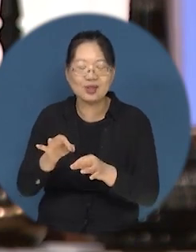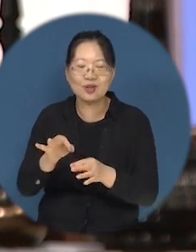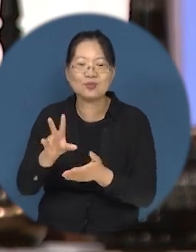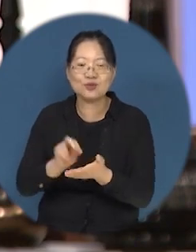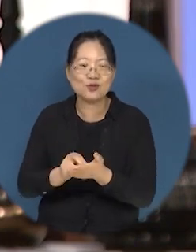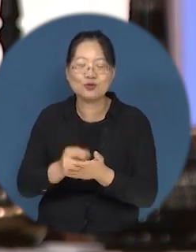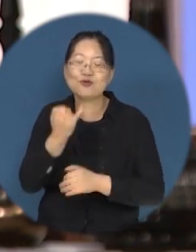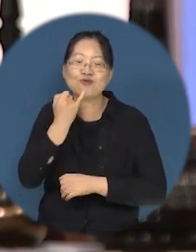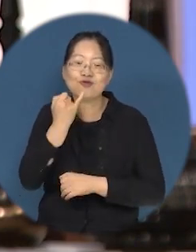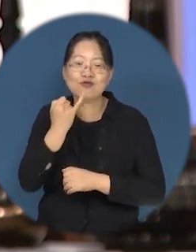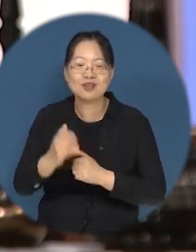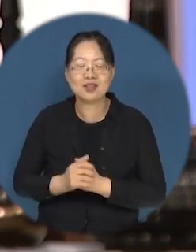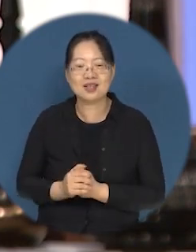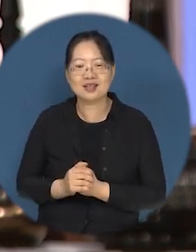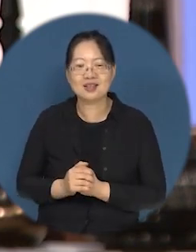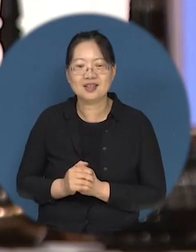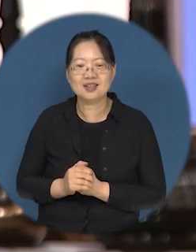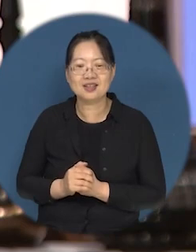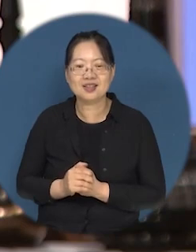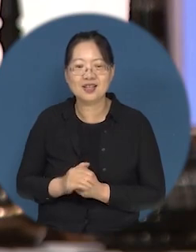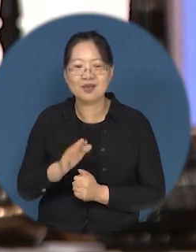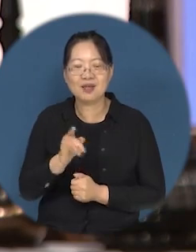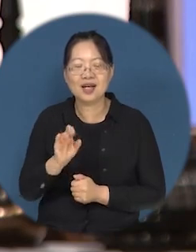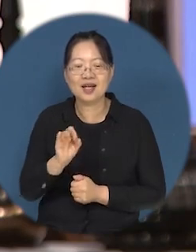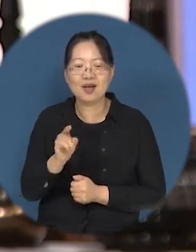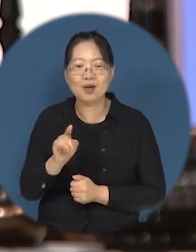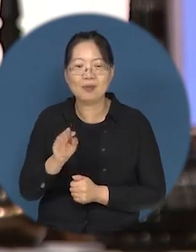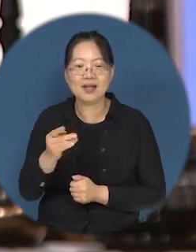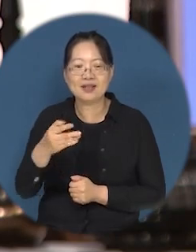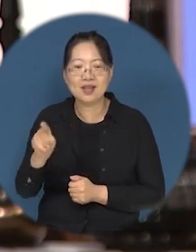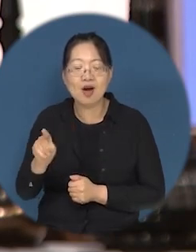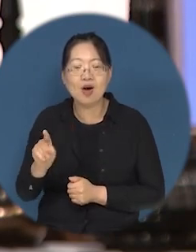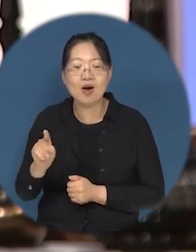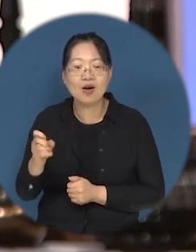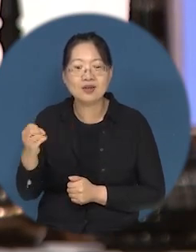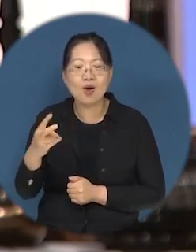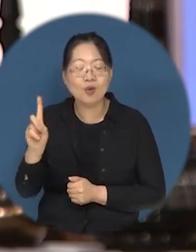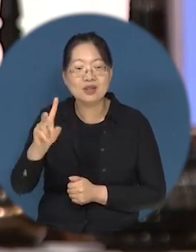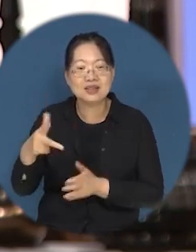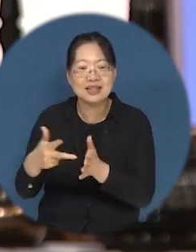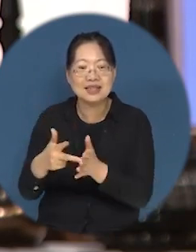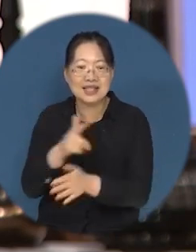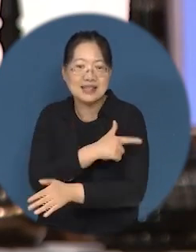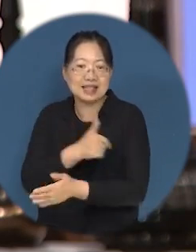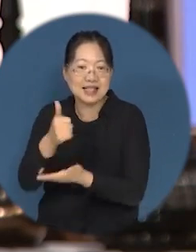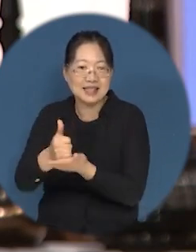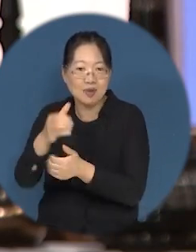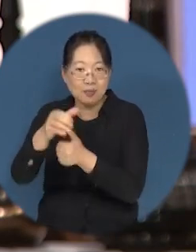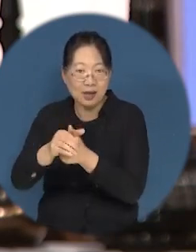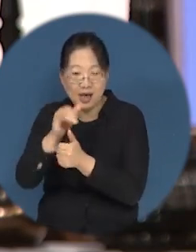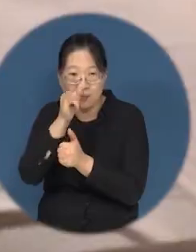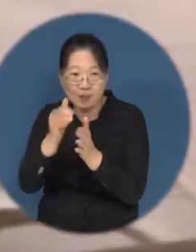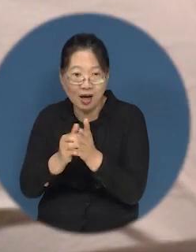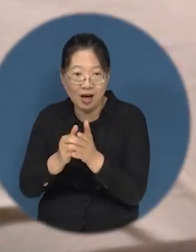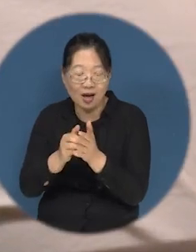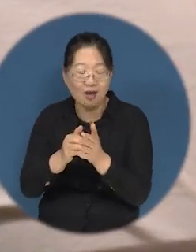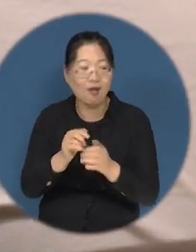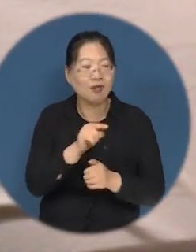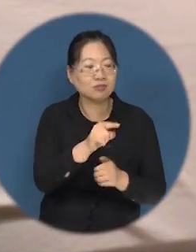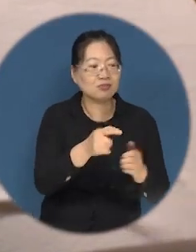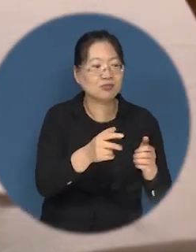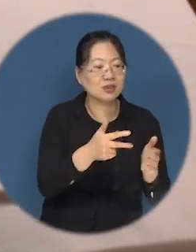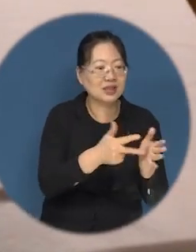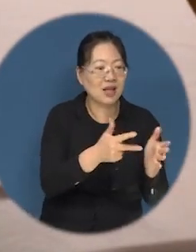예. 그다음에 제가 이제 이 베어베토도 그렇고 제가 지금 또 어느 재단에 이제 이사장을 하고 있는데 아, 맞아요. 그 예. 재단이